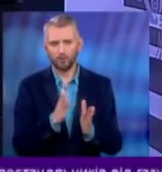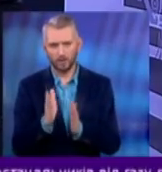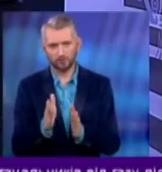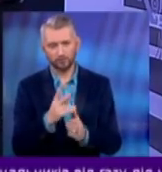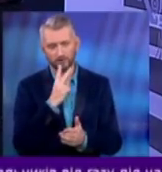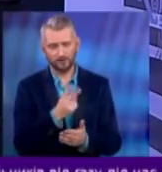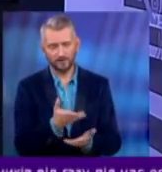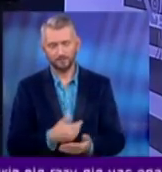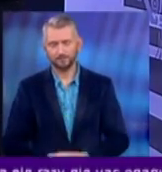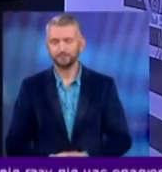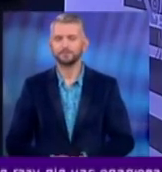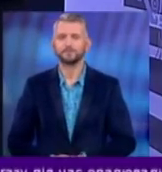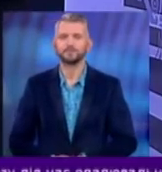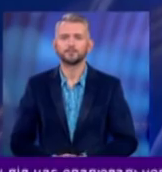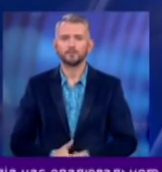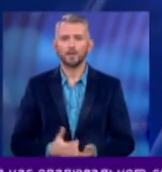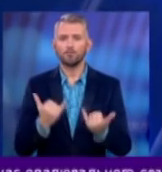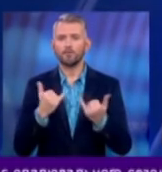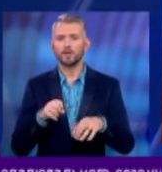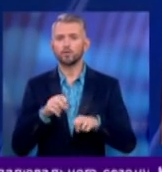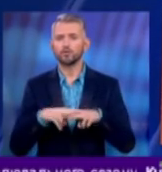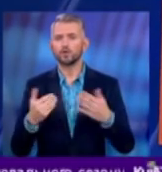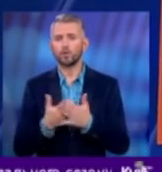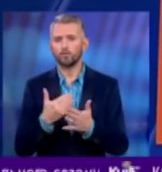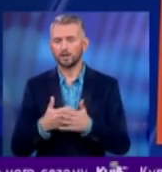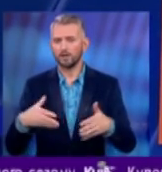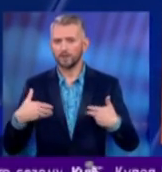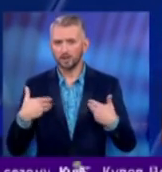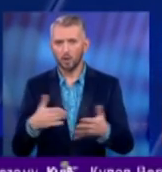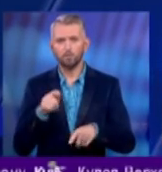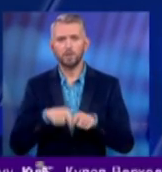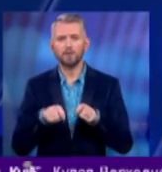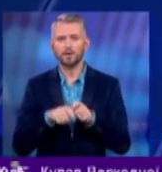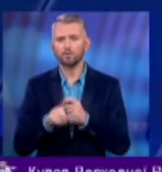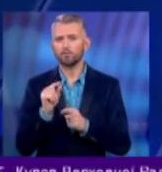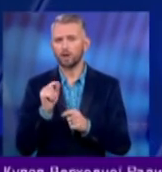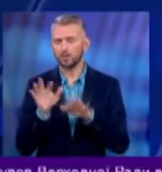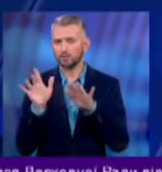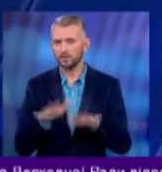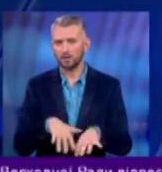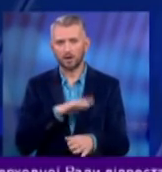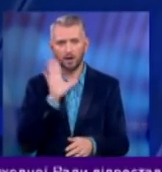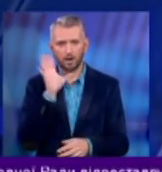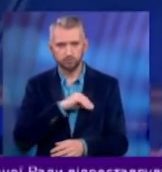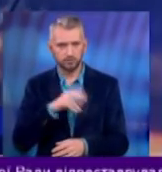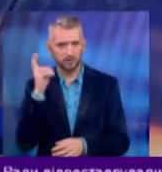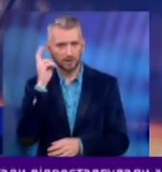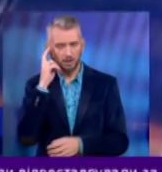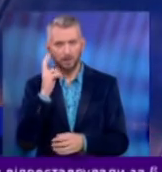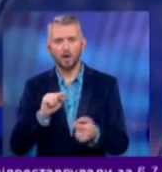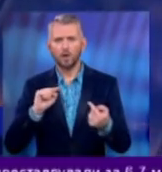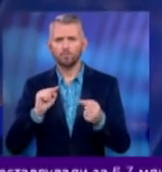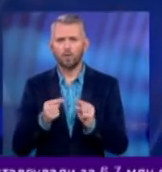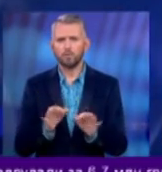до глядачів. Задоволені. Отже, в ефірі столичні новини. Вітаю глядачів. Перевірку першим снігом пройшла сьогодні столиця. Попри